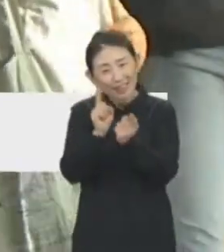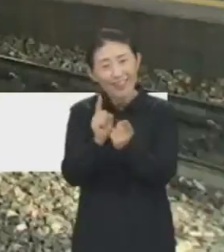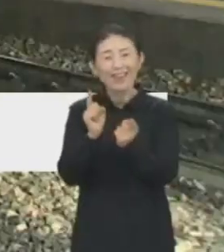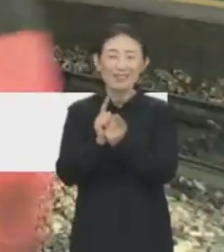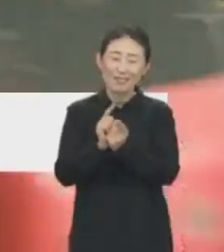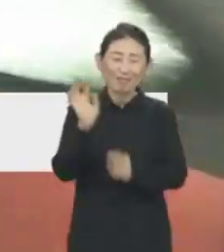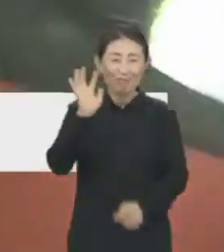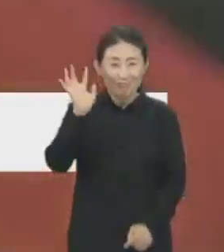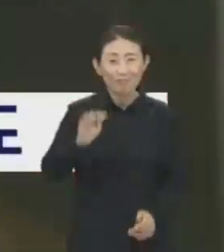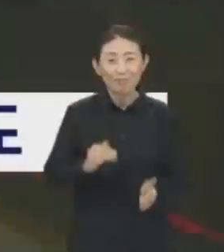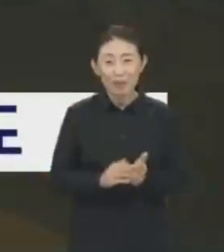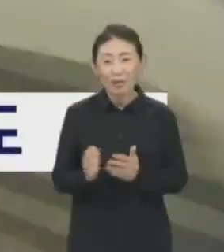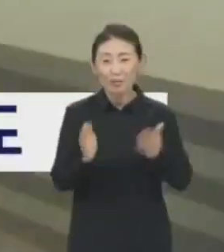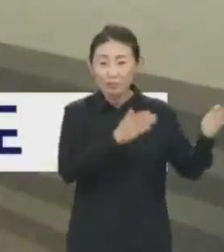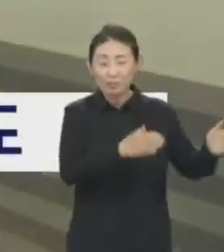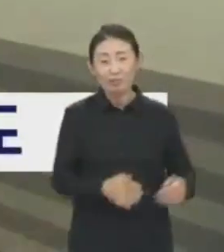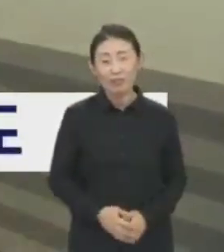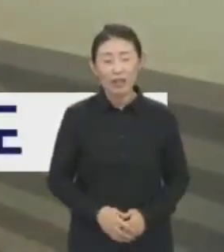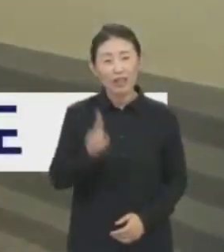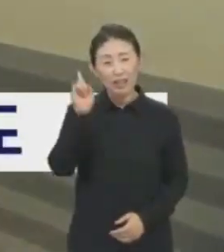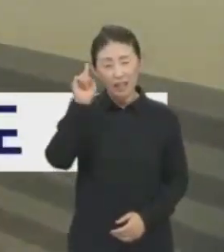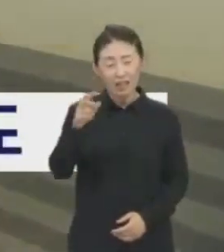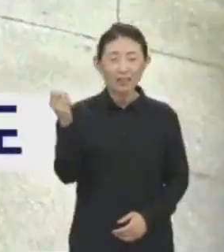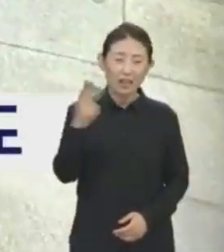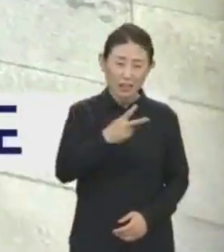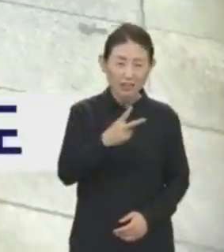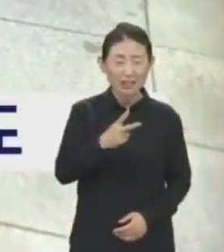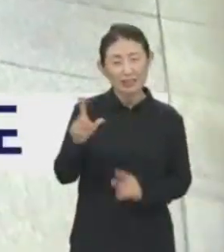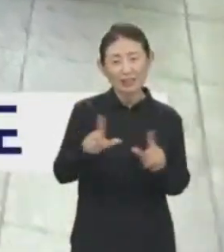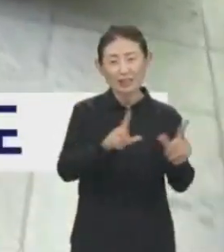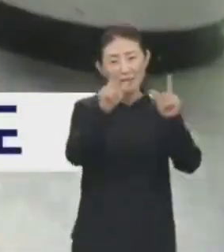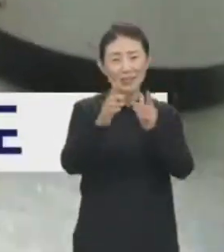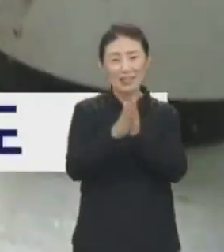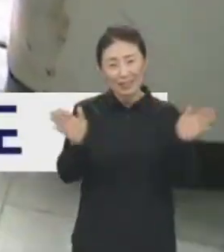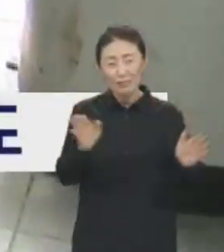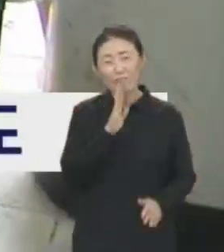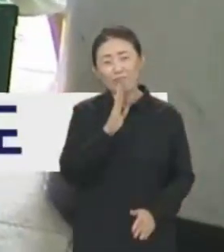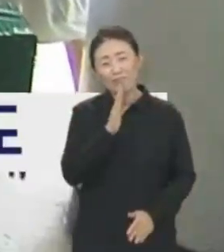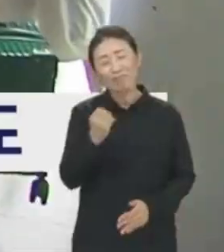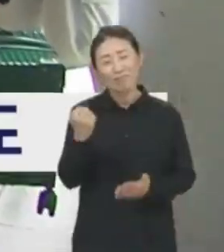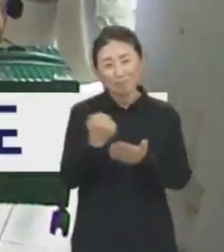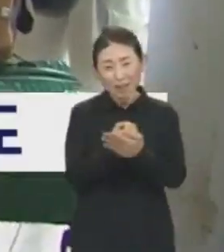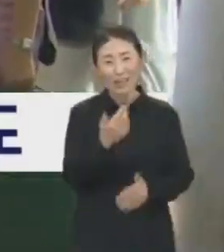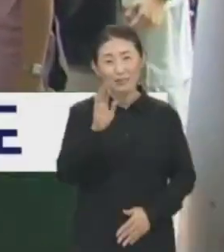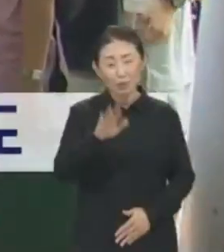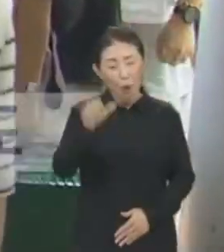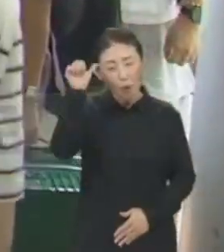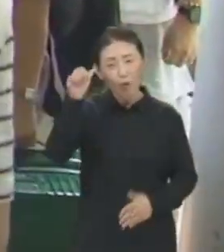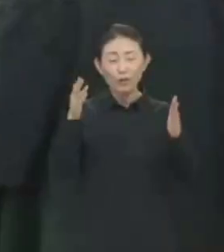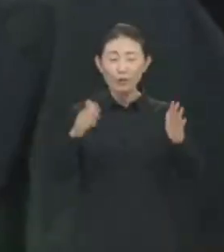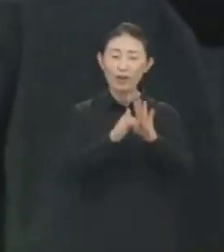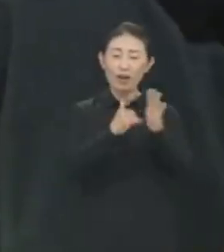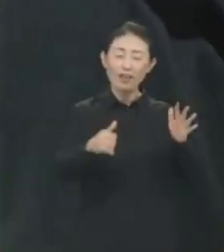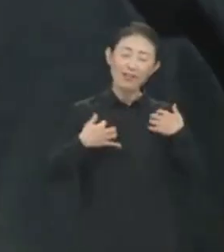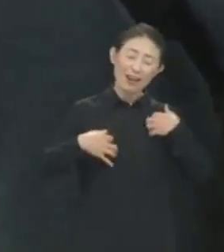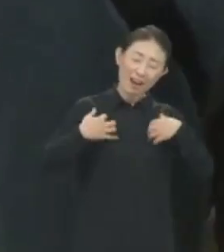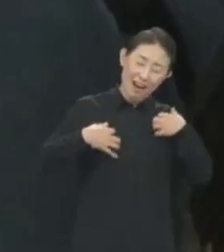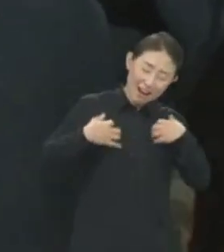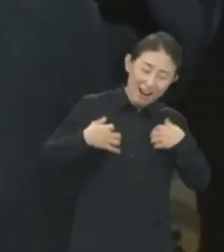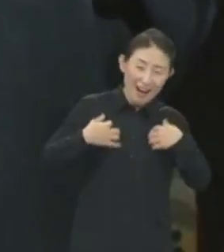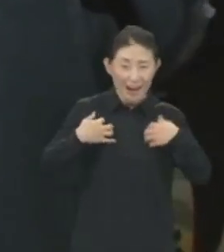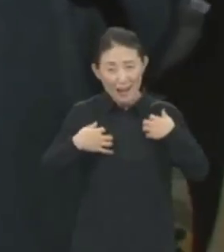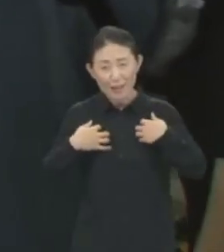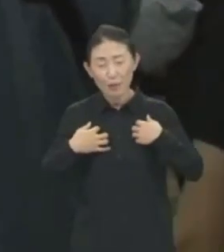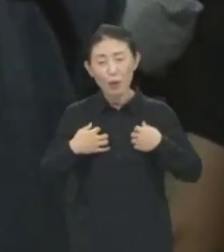합니다. 다시 일상으로 돌아간다는 아쉬움도 몰려오지만 한가위 동안 가족과 즐겁게 보낸 추억은